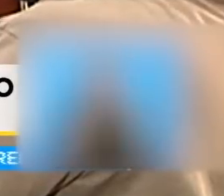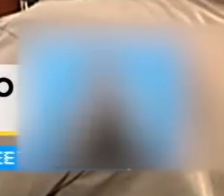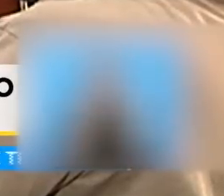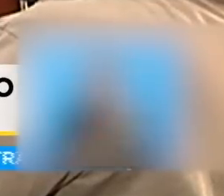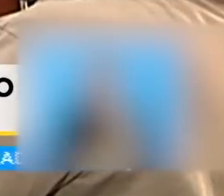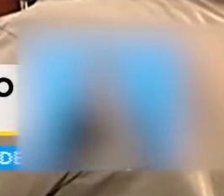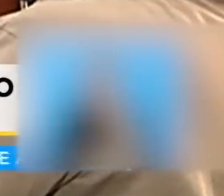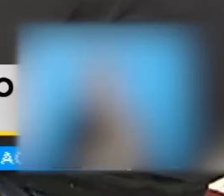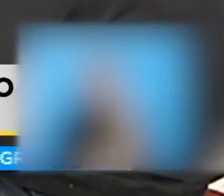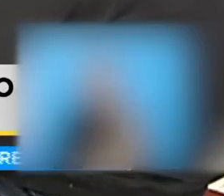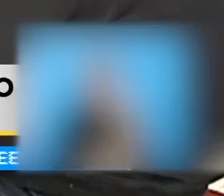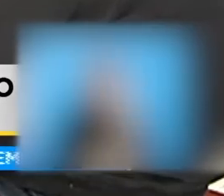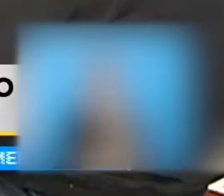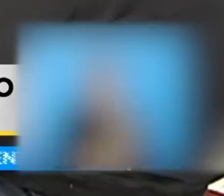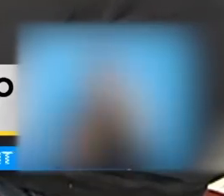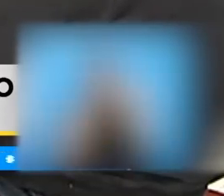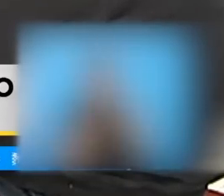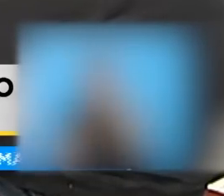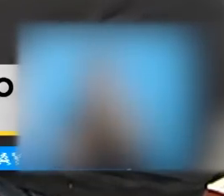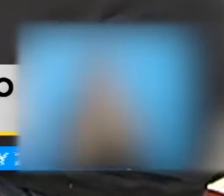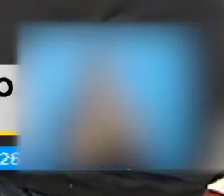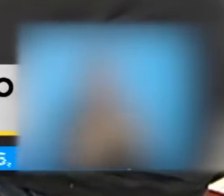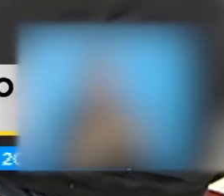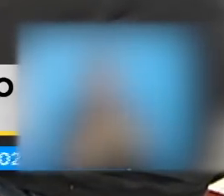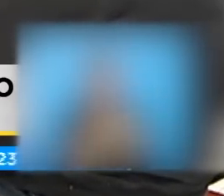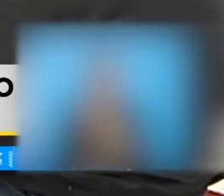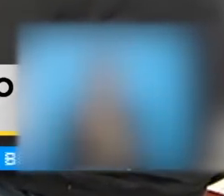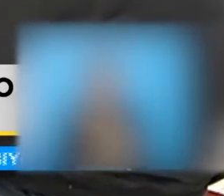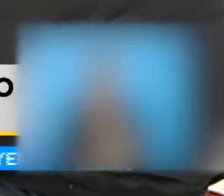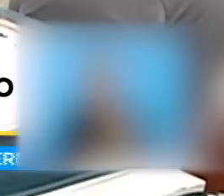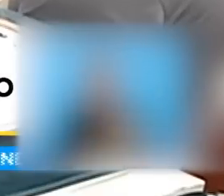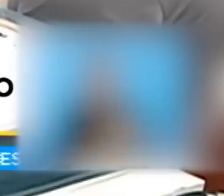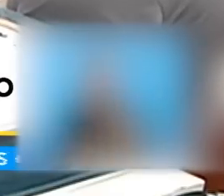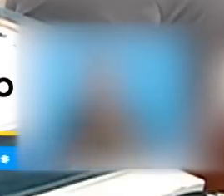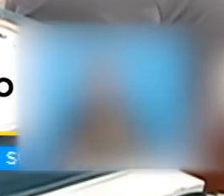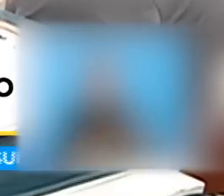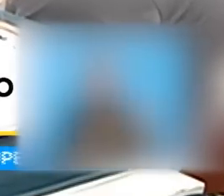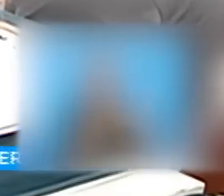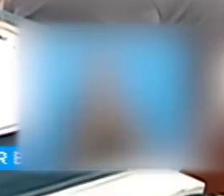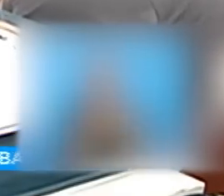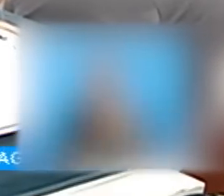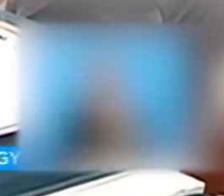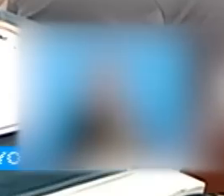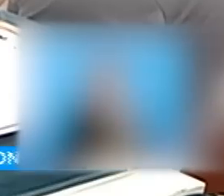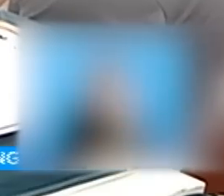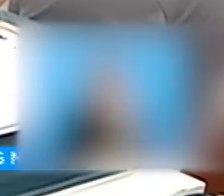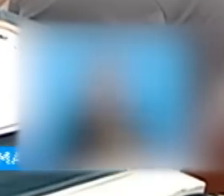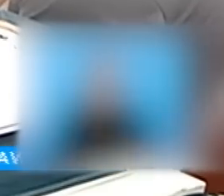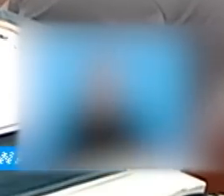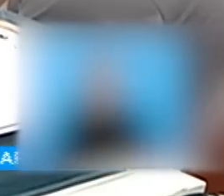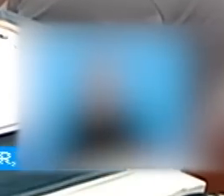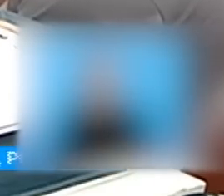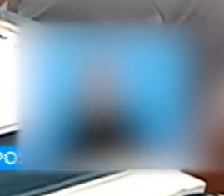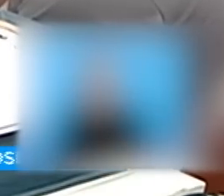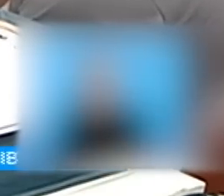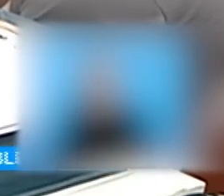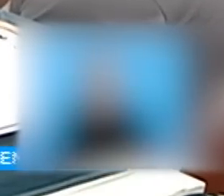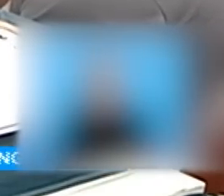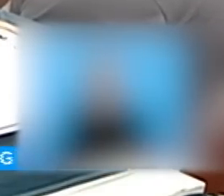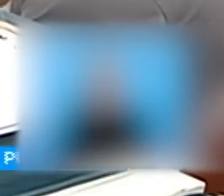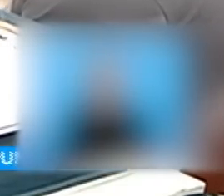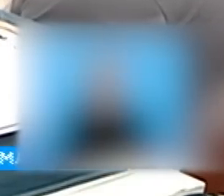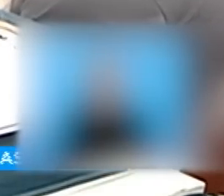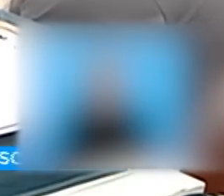na matapos hanapan ng trabaho ang mga naturang OFW sa Hunyo. Nagbabalita mula sa Frontline, JC